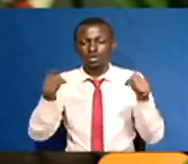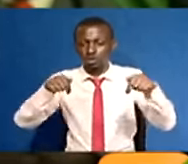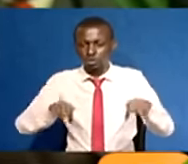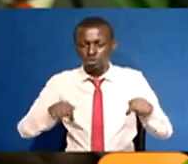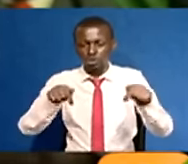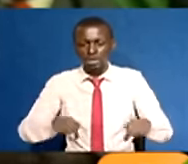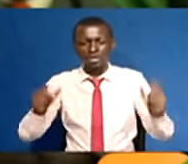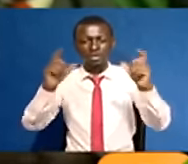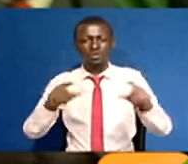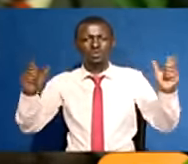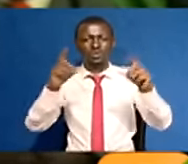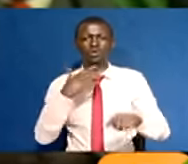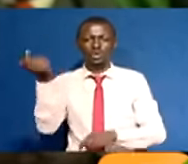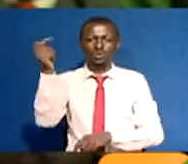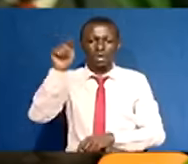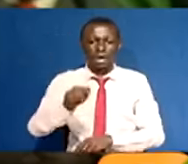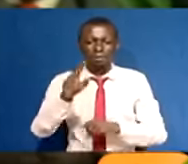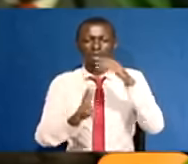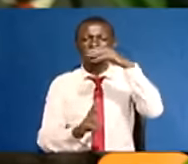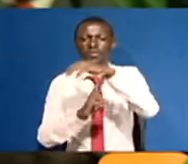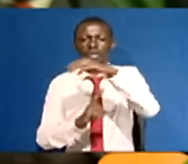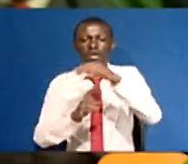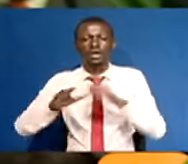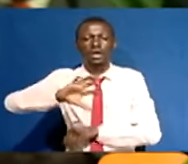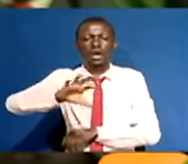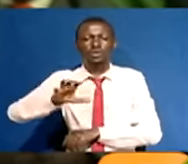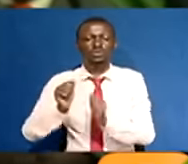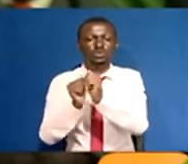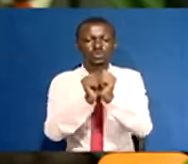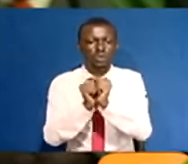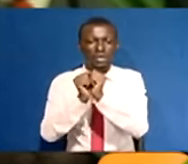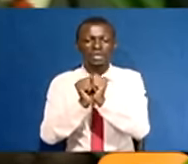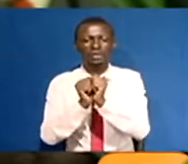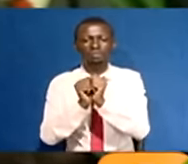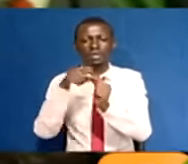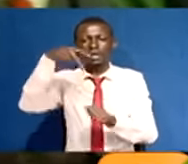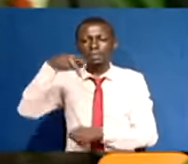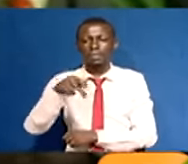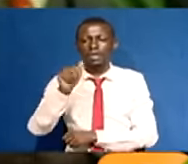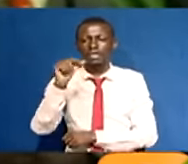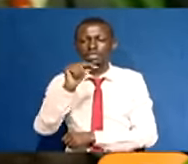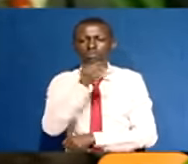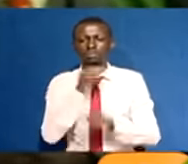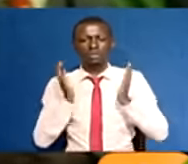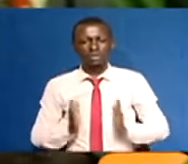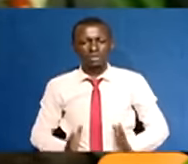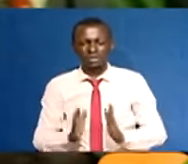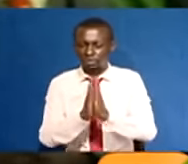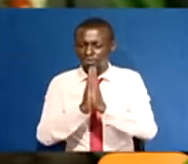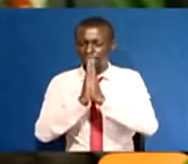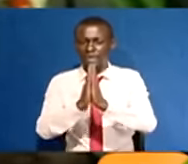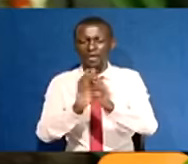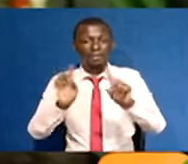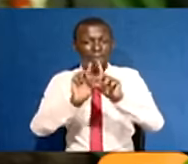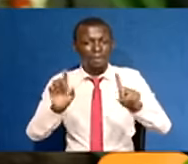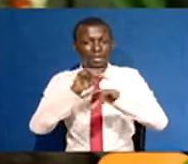alikuwa amesema anataka akuje Vihiga County aombe na Wakristo wa PAG. Tumepata habari